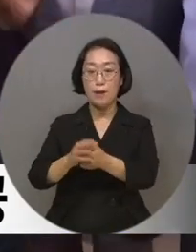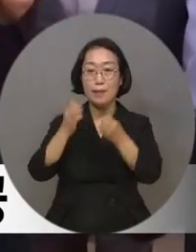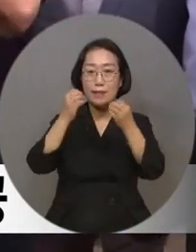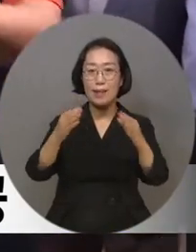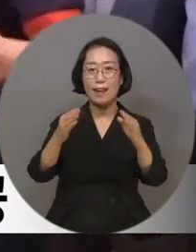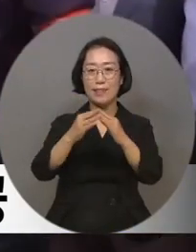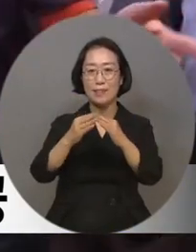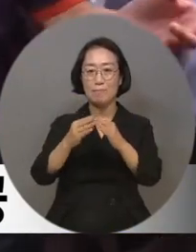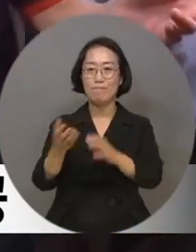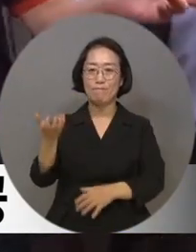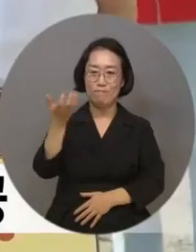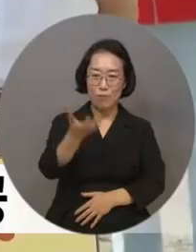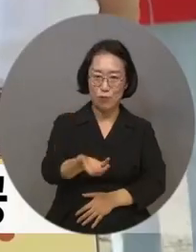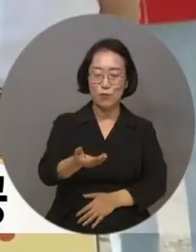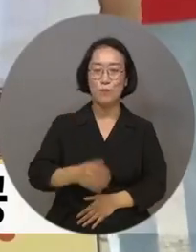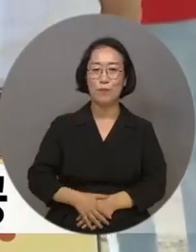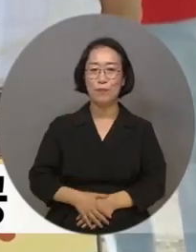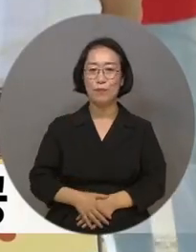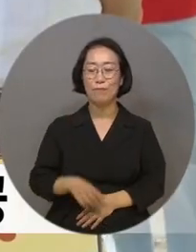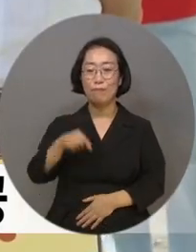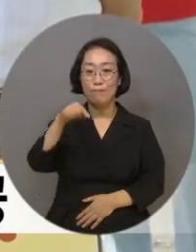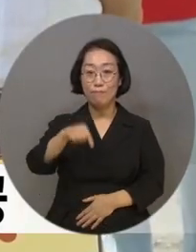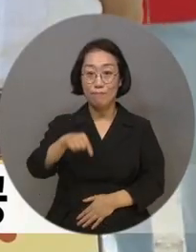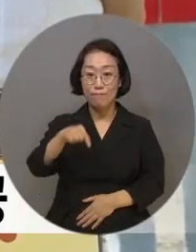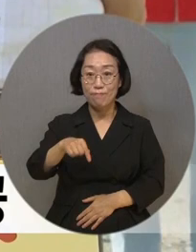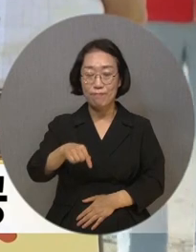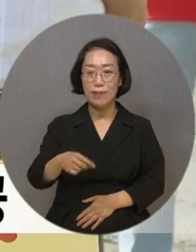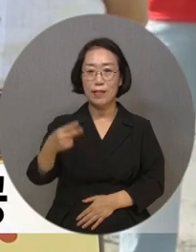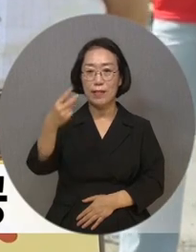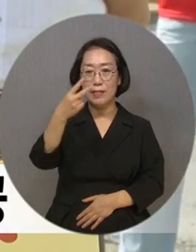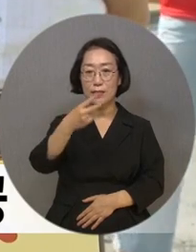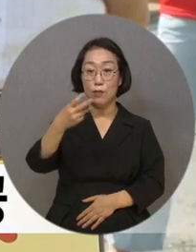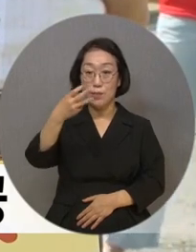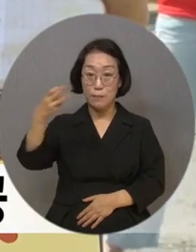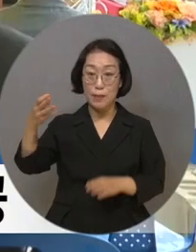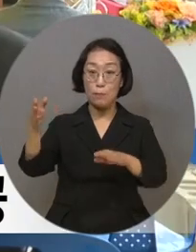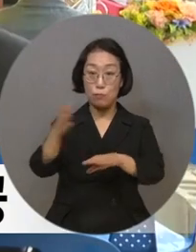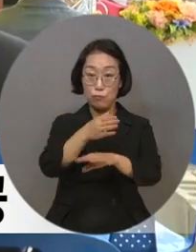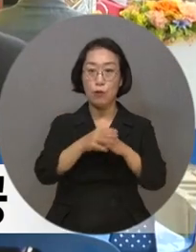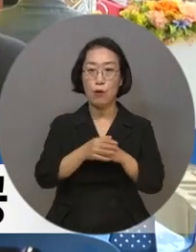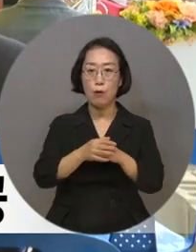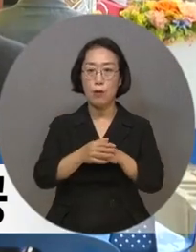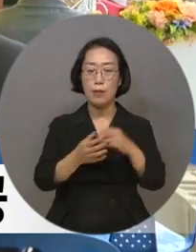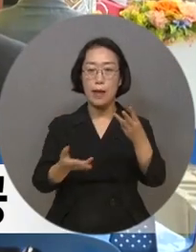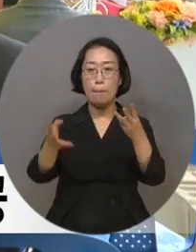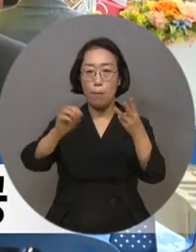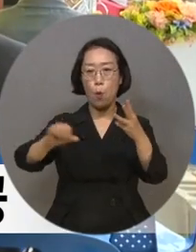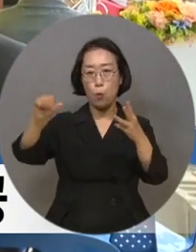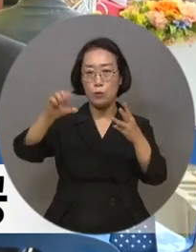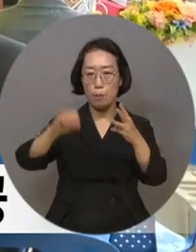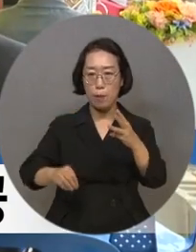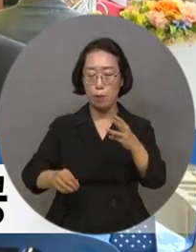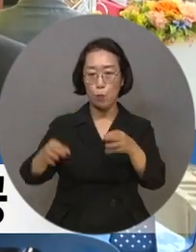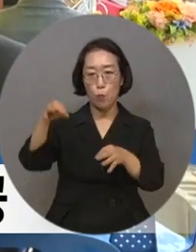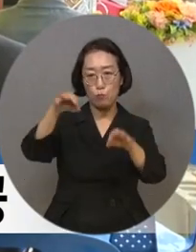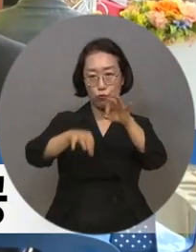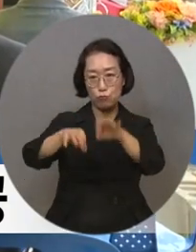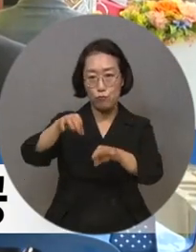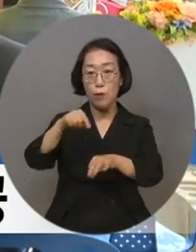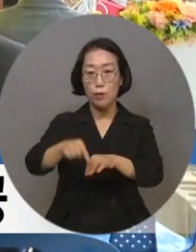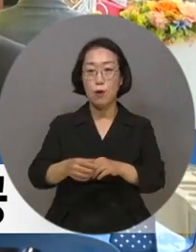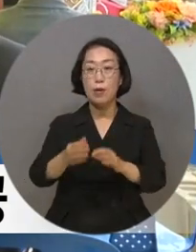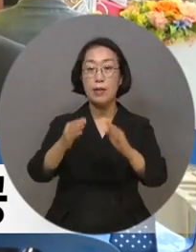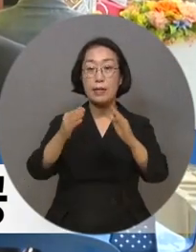새 보금자리를 마련했습니다 여수시는 지난 2013년부터 현재까지 3억 5천여만 원의 후원으로